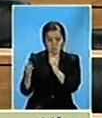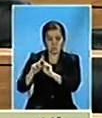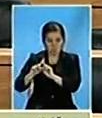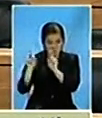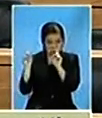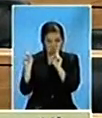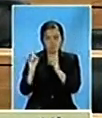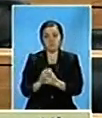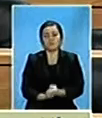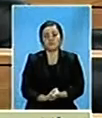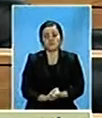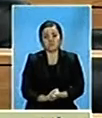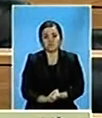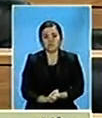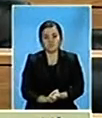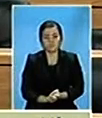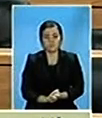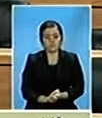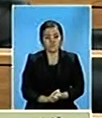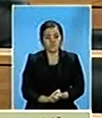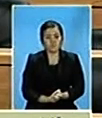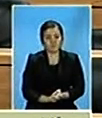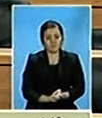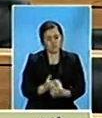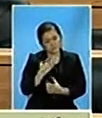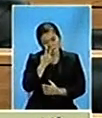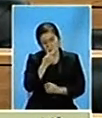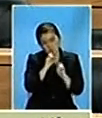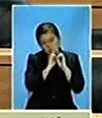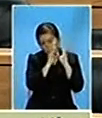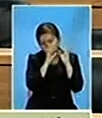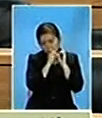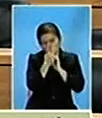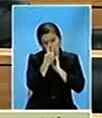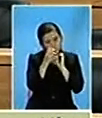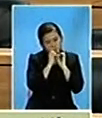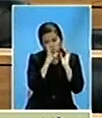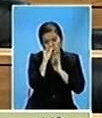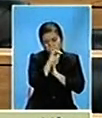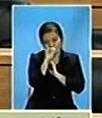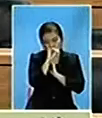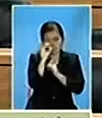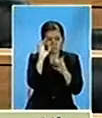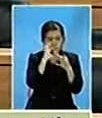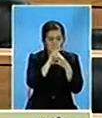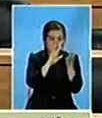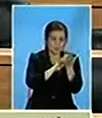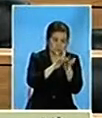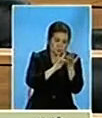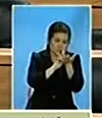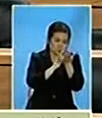นะฮะคือผมยังมองภาพไม่ออกนะครับว่าการแพทย์แผนไทยประยุ